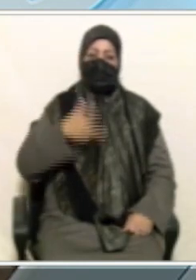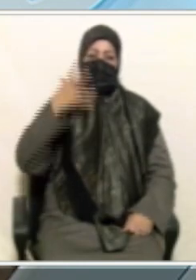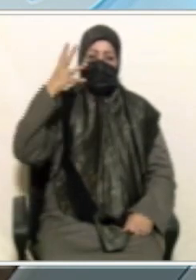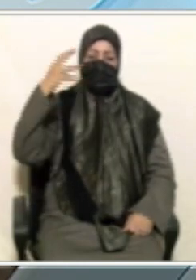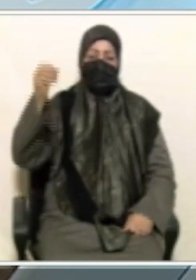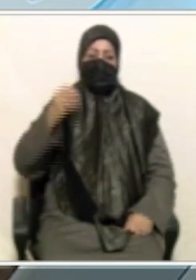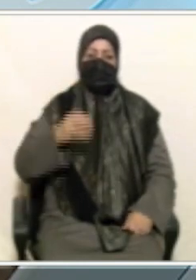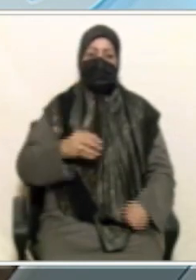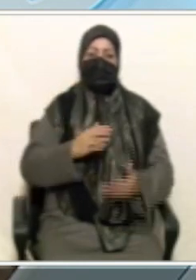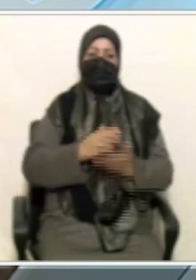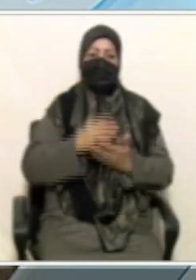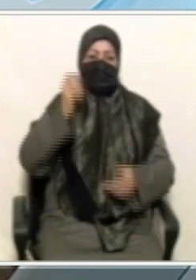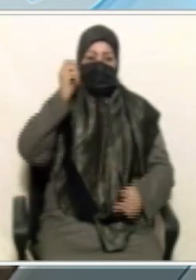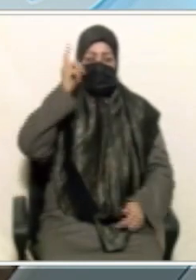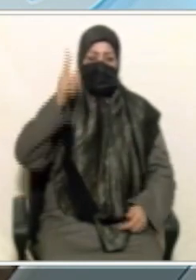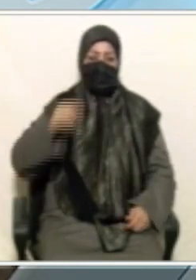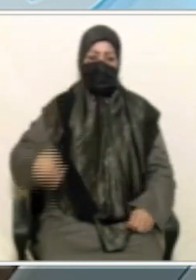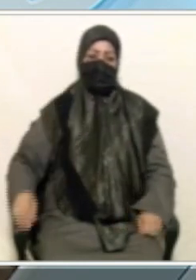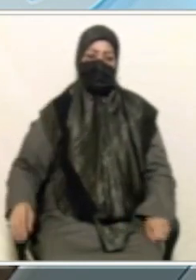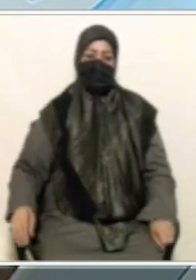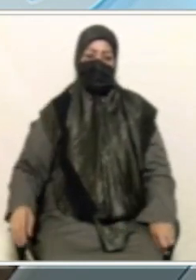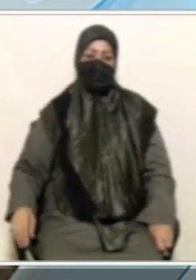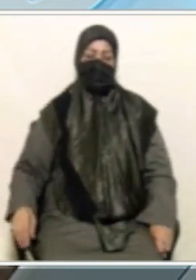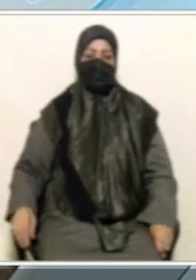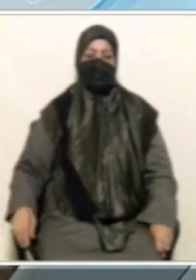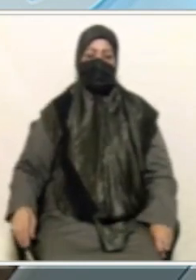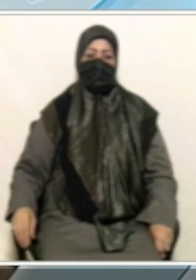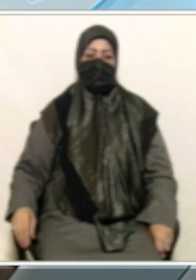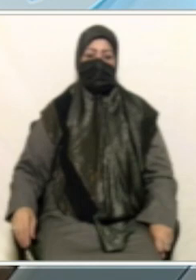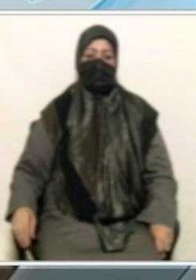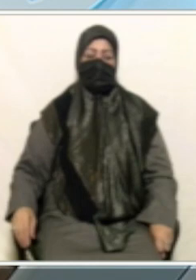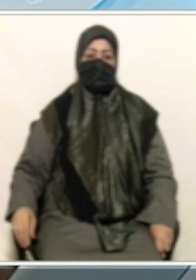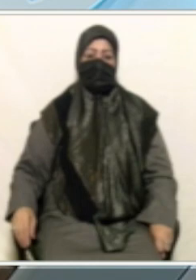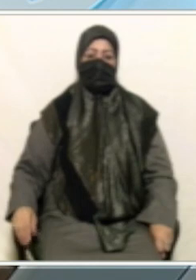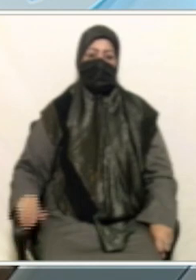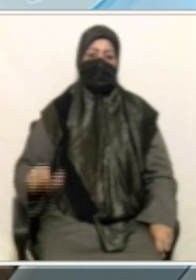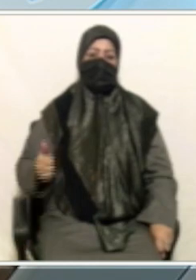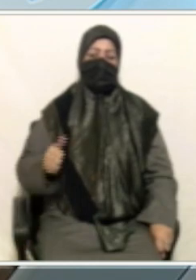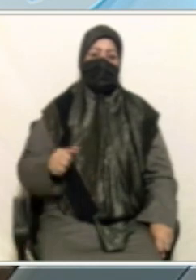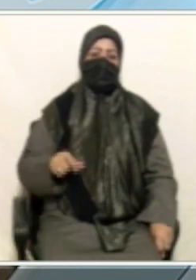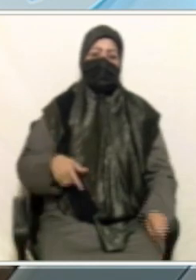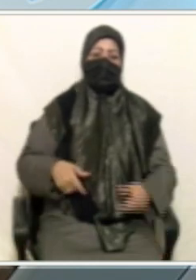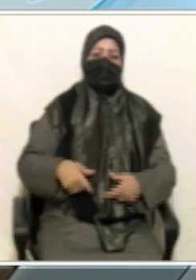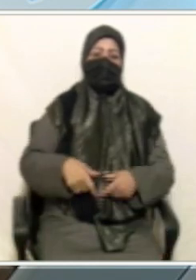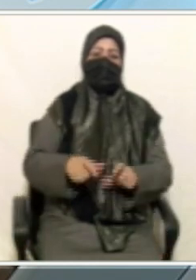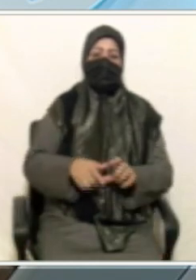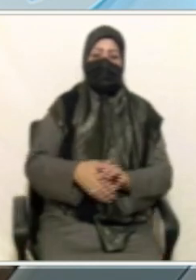أعلم. الأخ المهدي من الكفرة يقول،